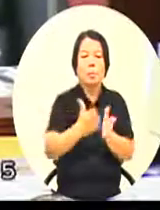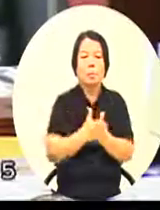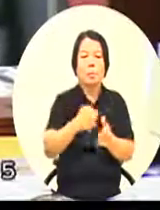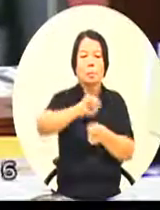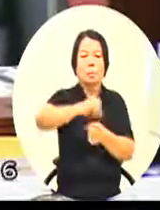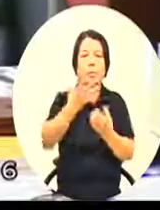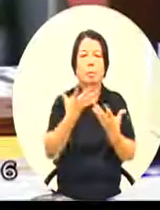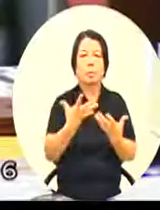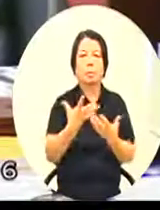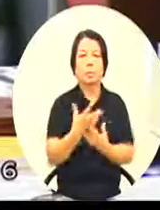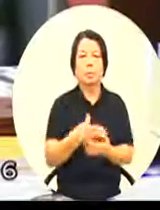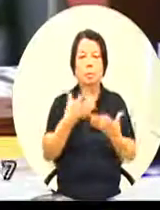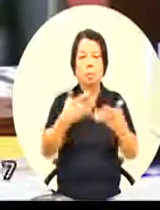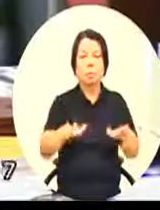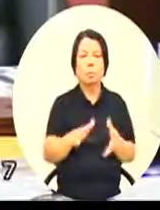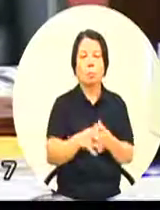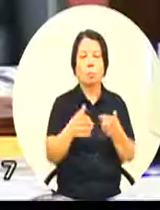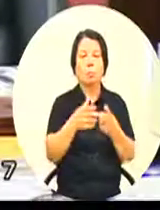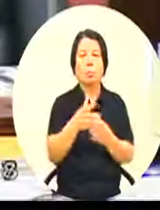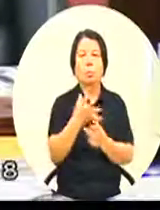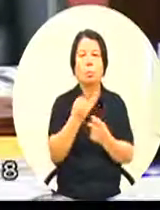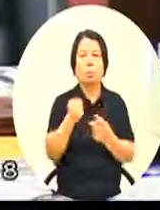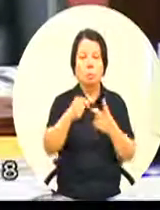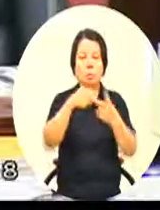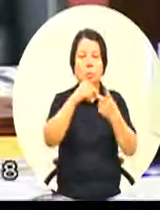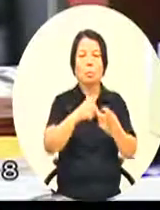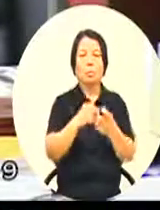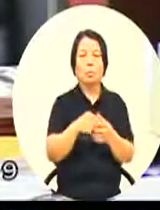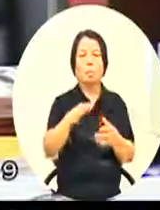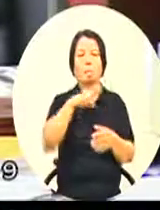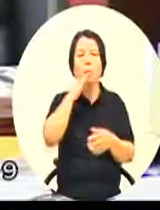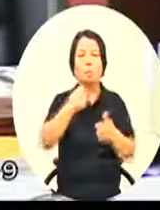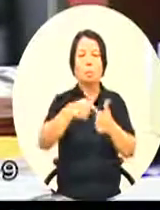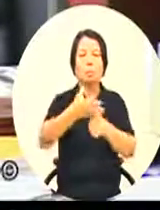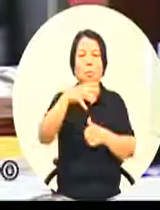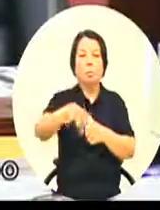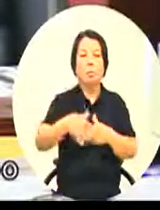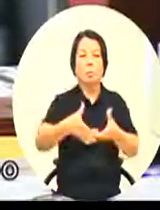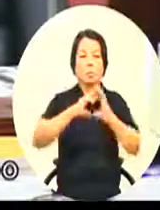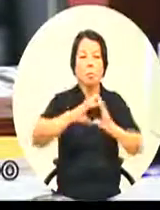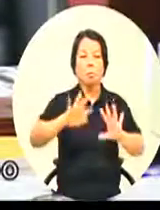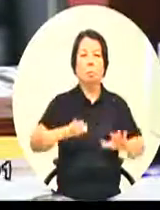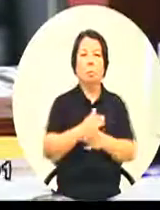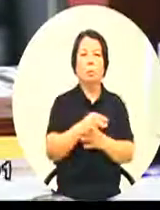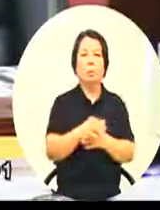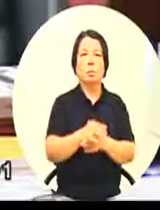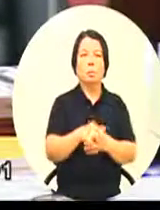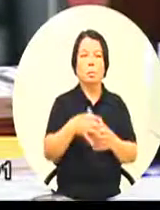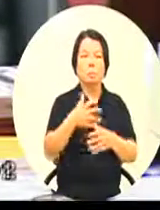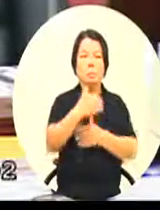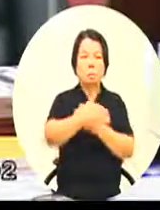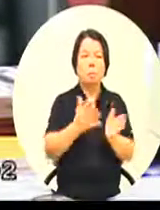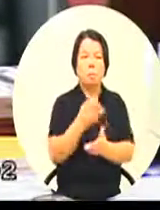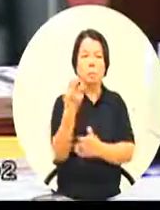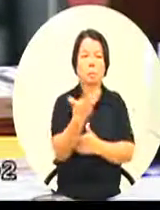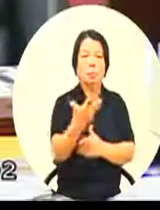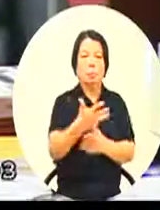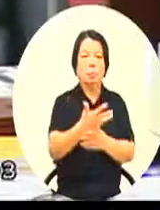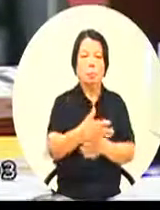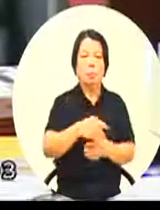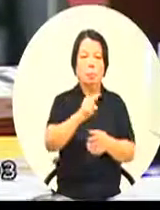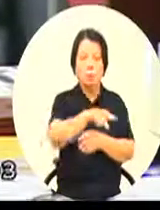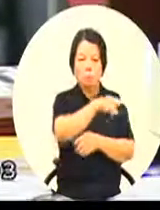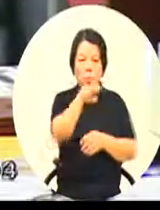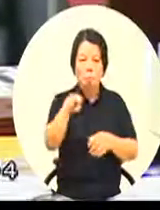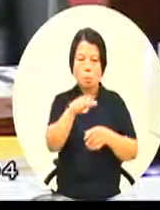待会呢请教育局马上给我回答。就是说我们原来呢从八班的这个半日班有增加，但是整体看